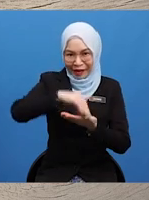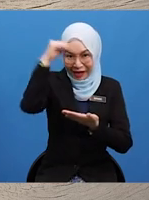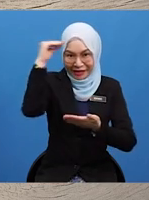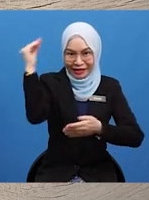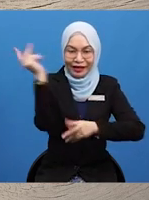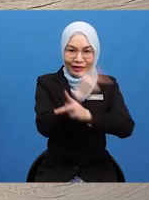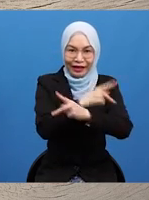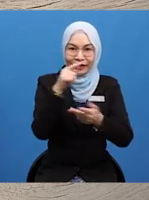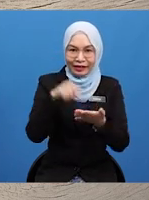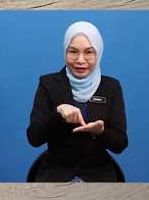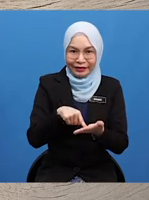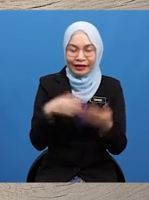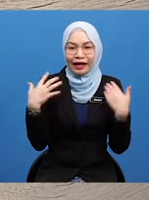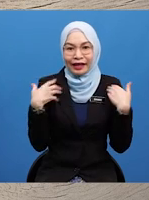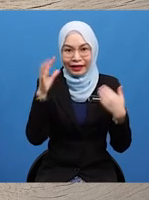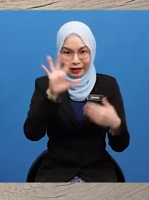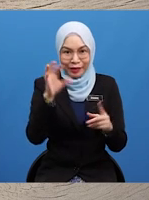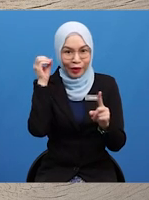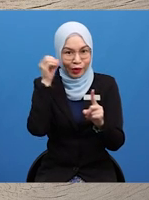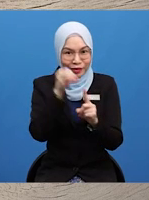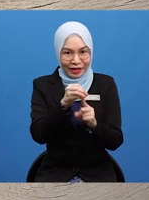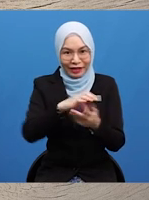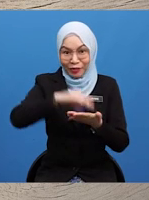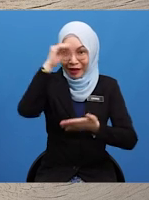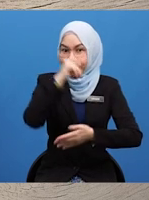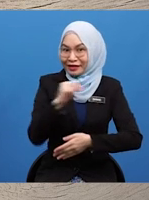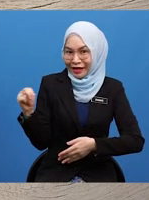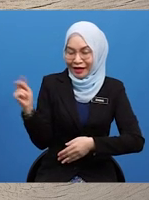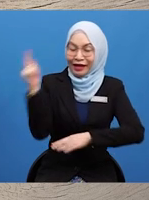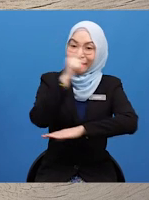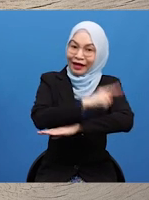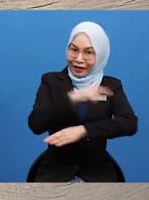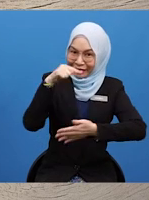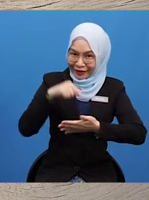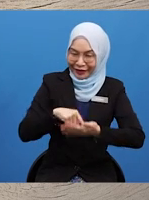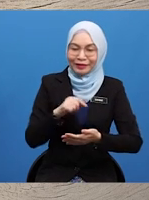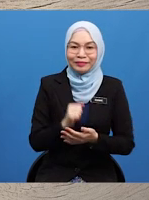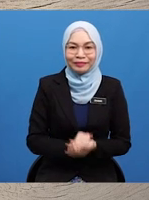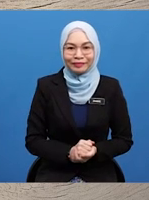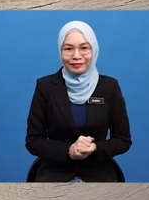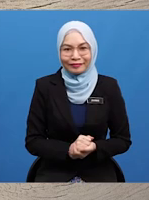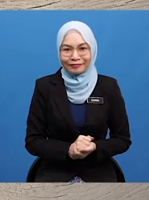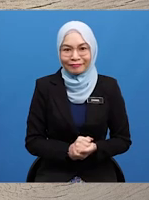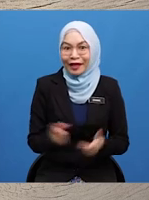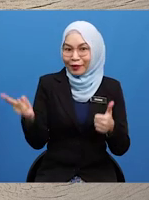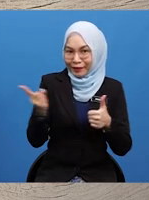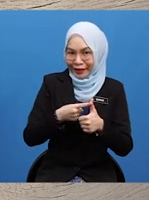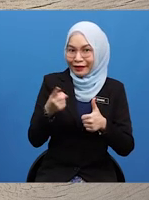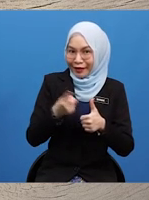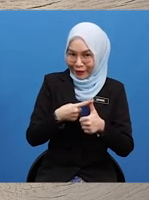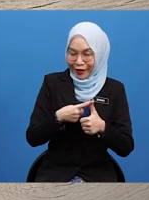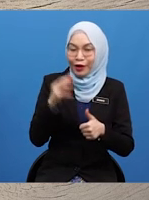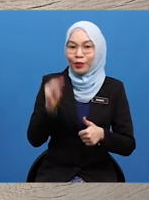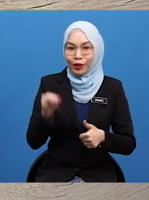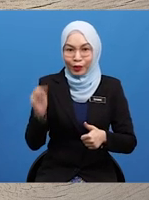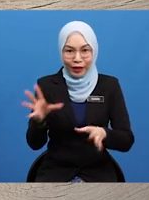Terdapat 5 objektif yang kita akan kuasai bersama Cikgu Am. Pertama,